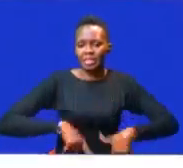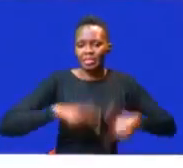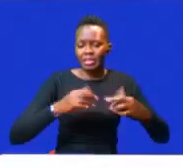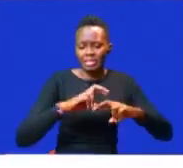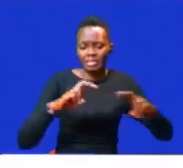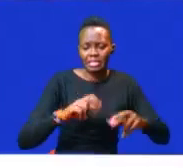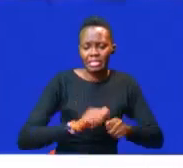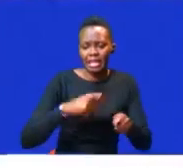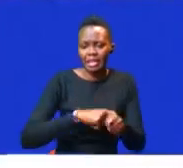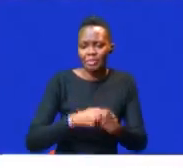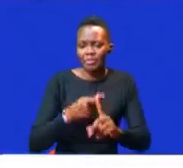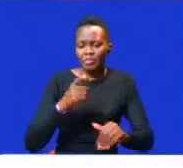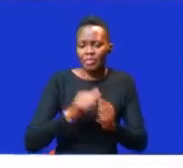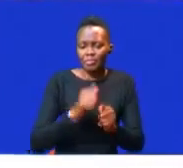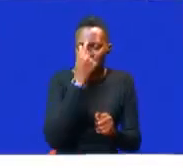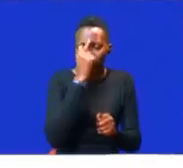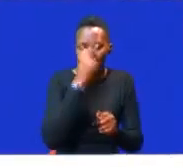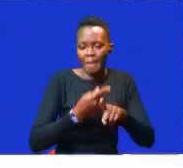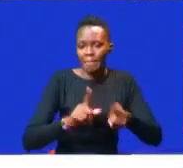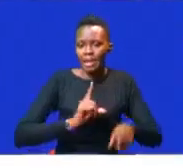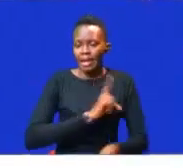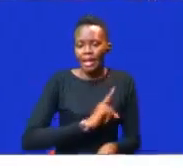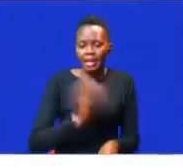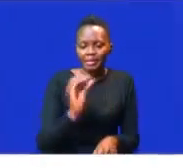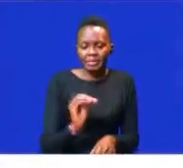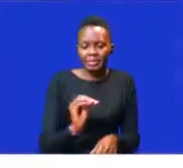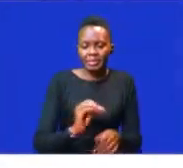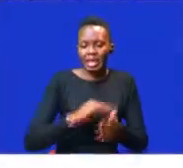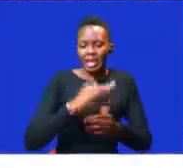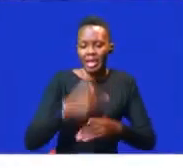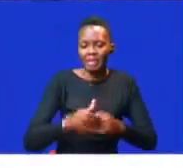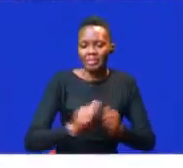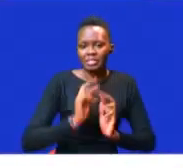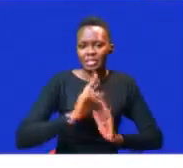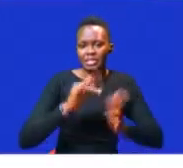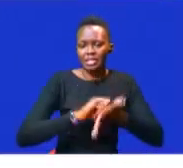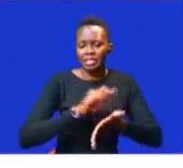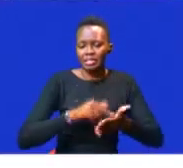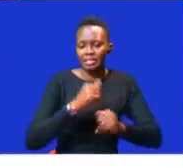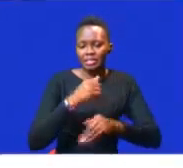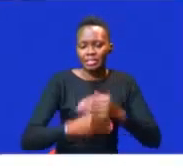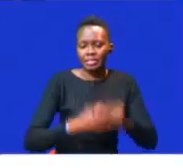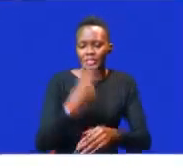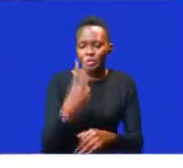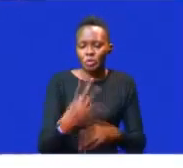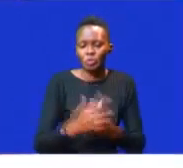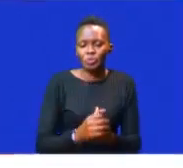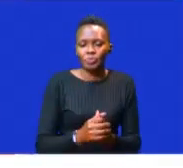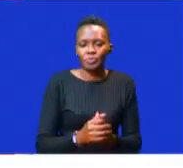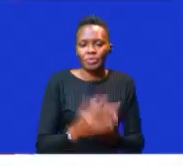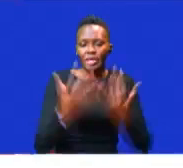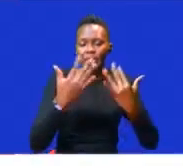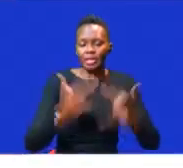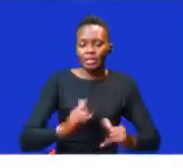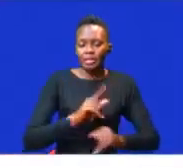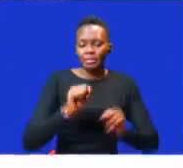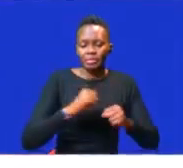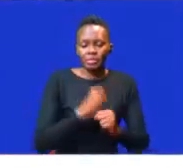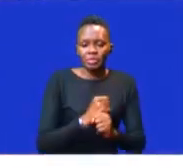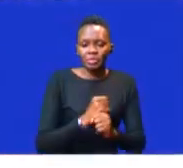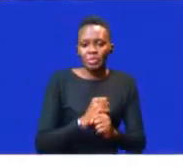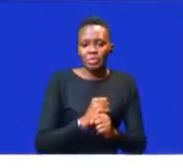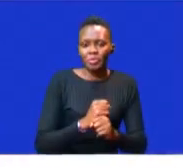magi inda. Katakano hape mbedo mbe. Kane kudubuko tuone maransa. Kosa doka ngamari wakata sijitu kongere. Kuro nuno ni mbogo. Tengi moro ni